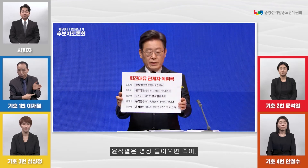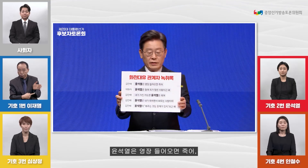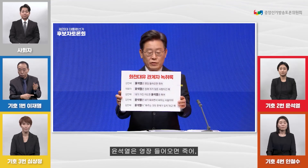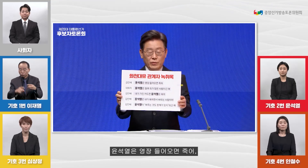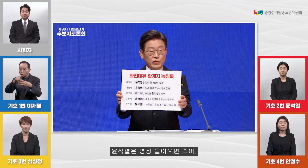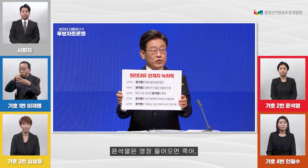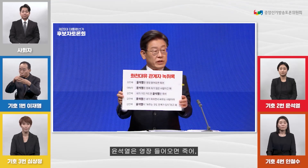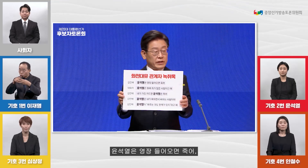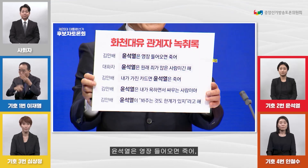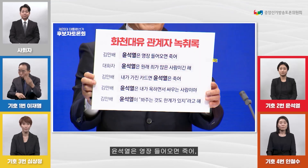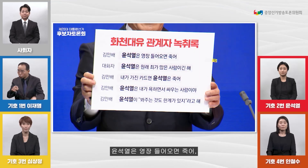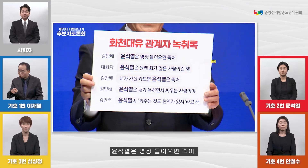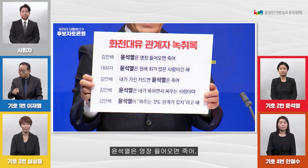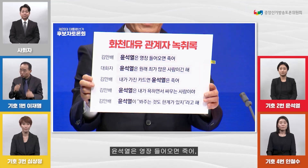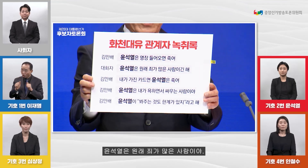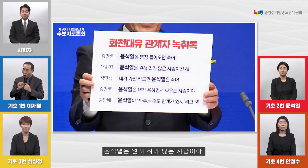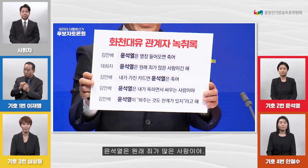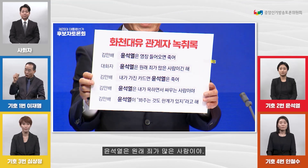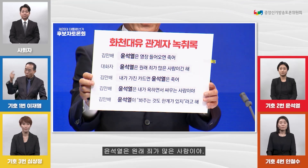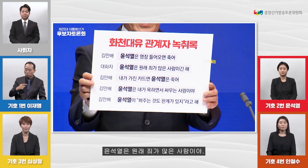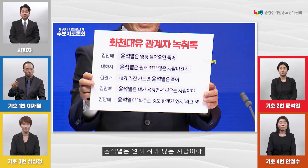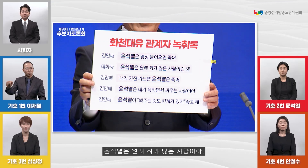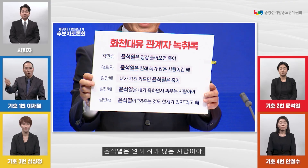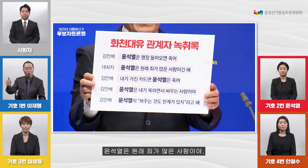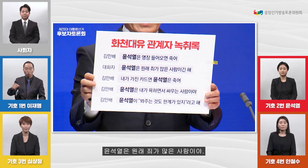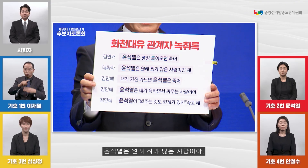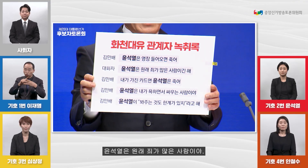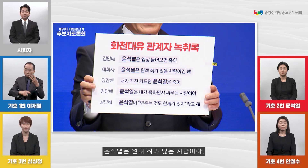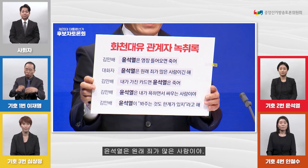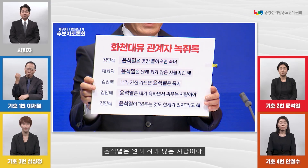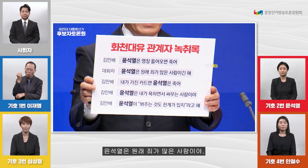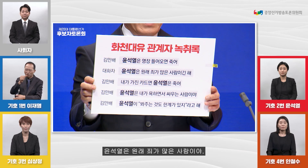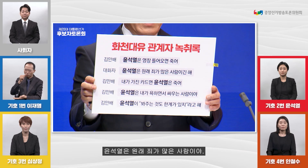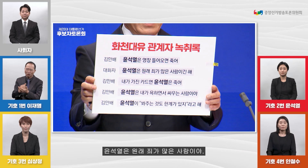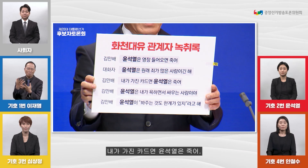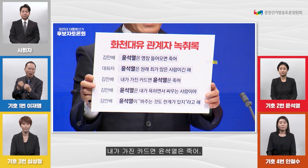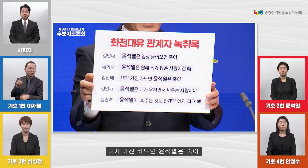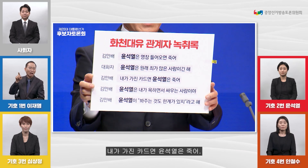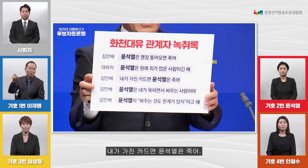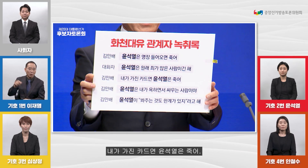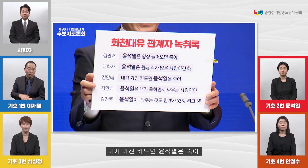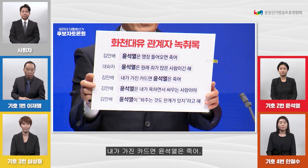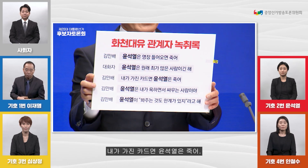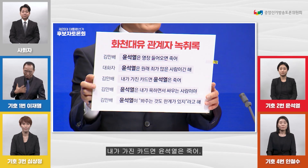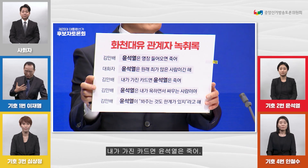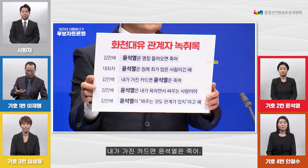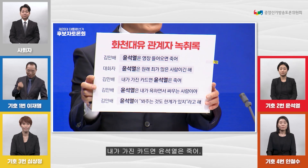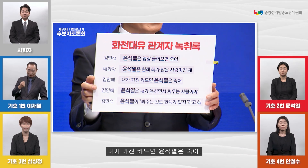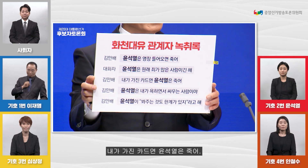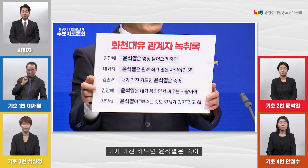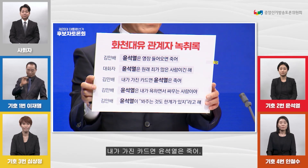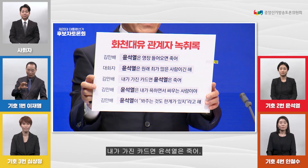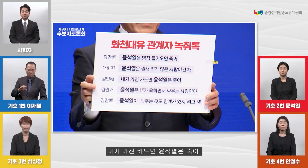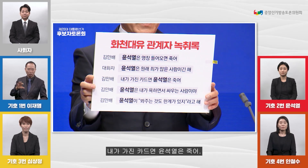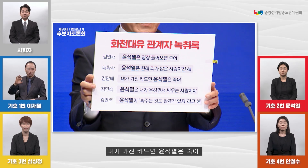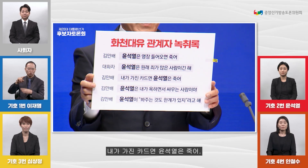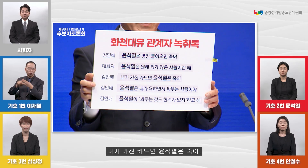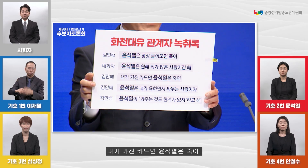윤석열은 영장 들어오면 죽어. 윤석열은 원래 죄가 많은 사람이야. 내가 가진 카드면 윤석열은 죽어.